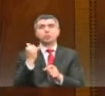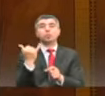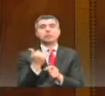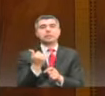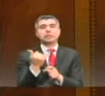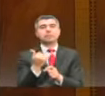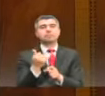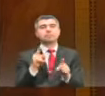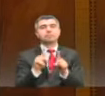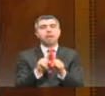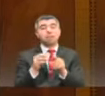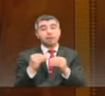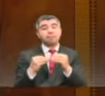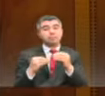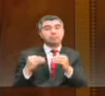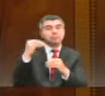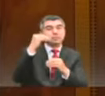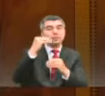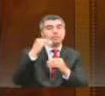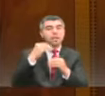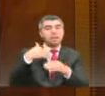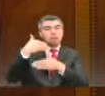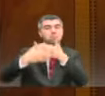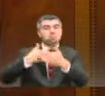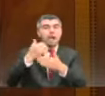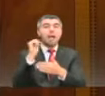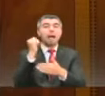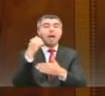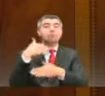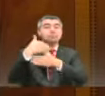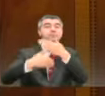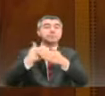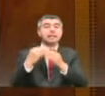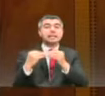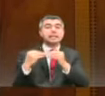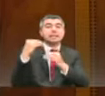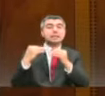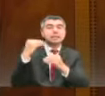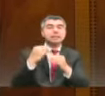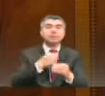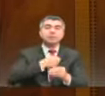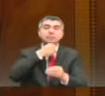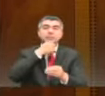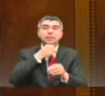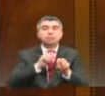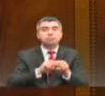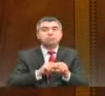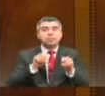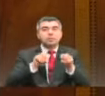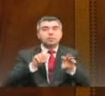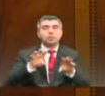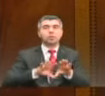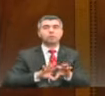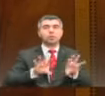ديموغرافيا نشهد بعض التحولات التي تقتضي إنتاج ووضع سياسات عمومية